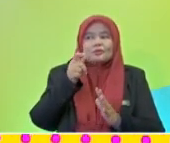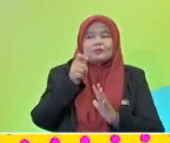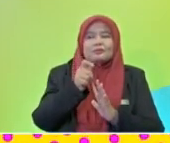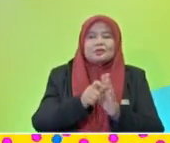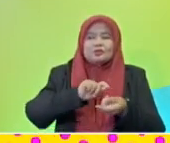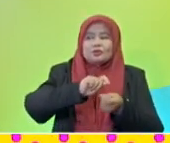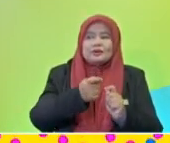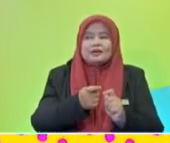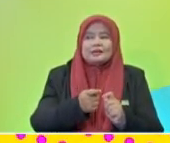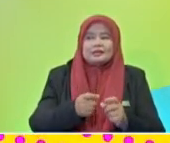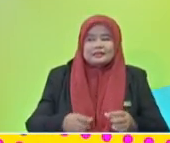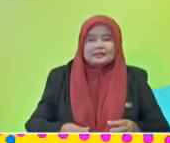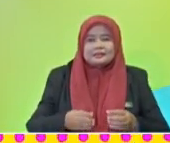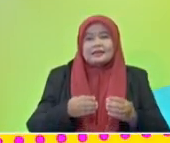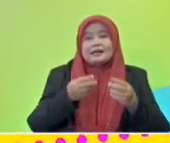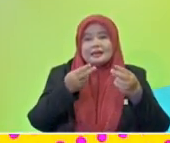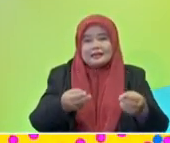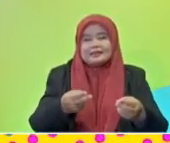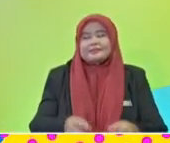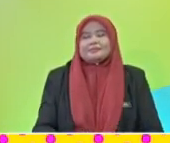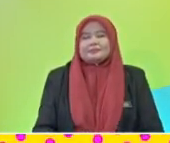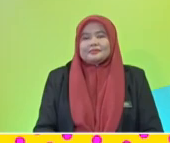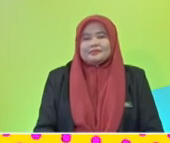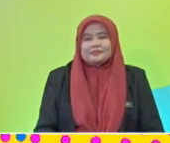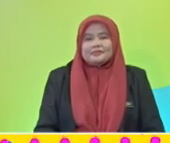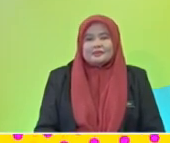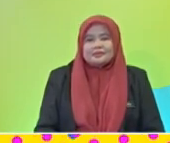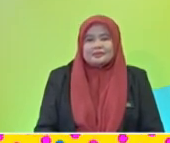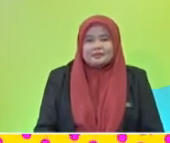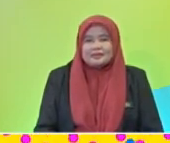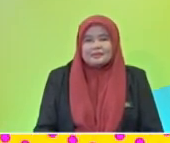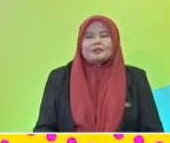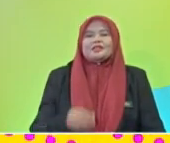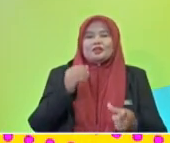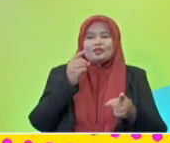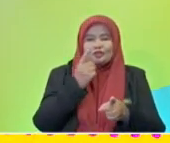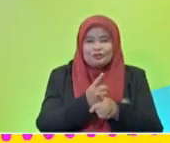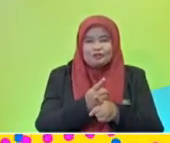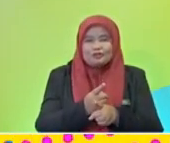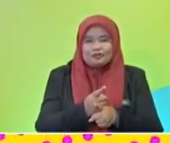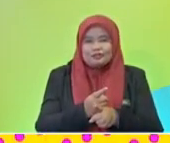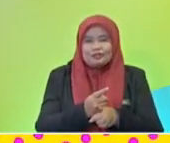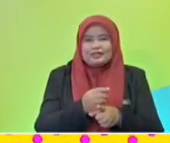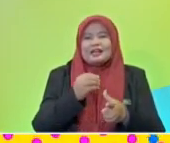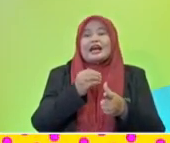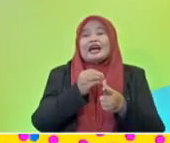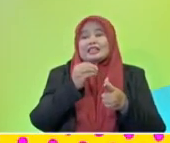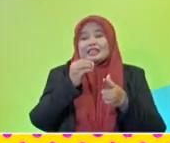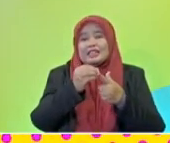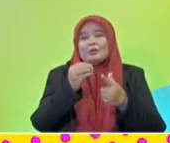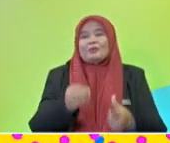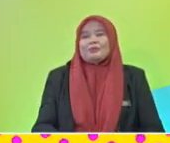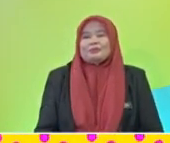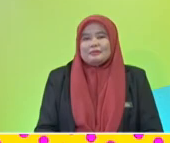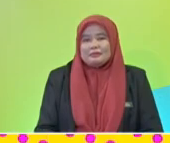mata betul Macam betul Kita lihat Ha betul jawapan tersebut logam atau